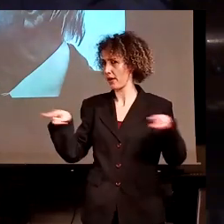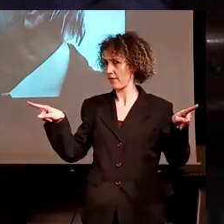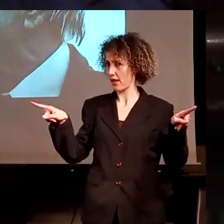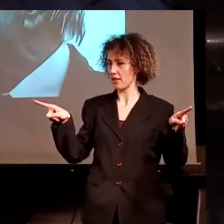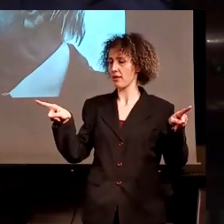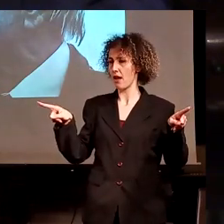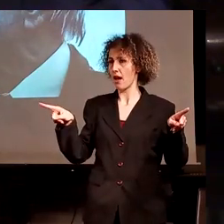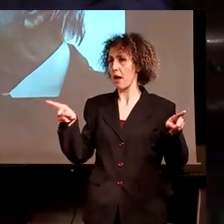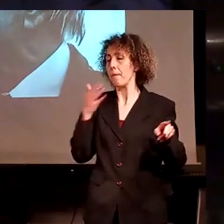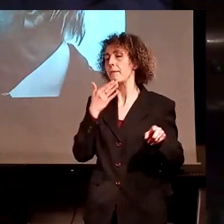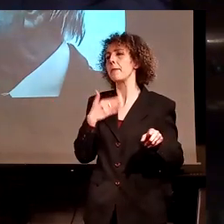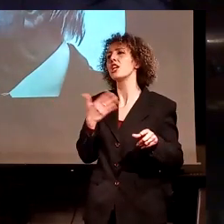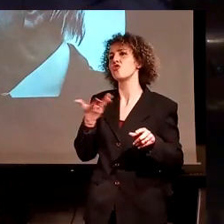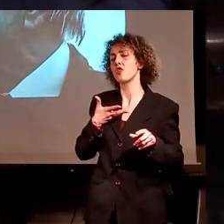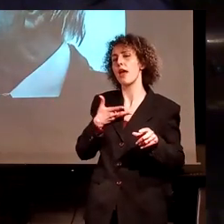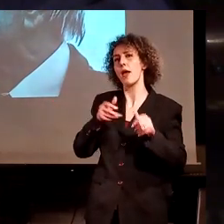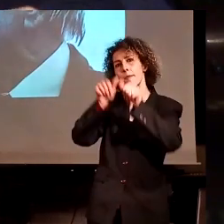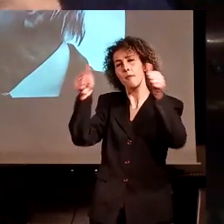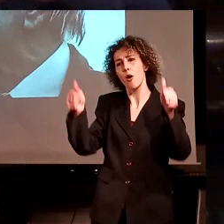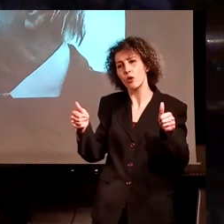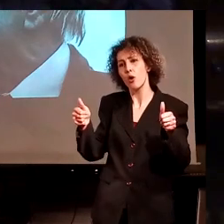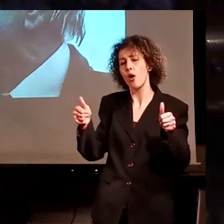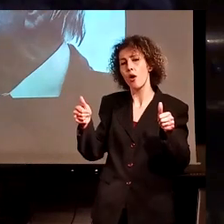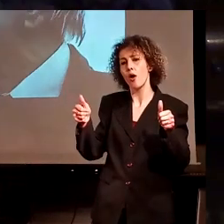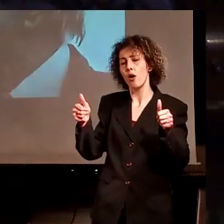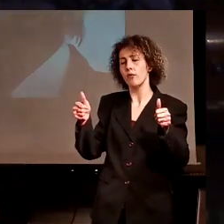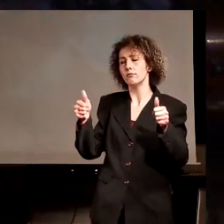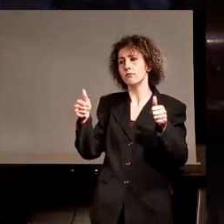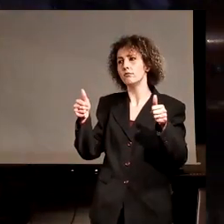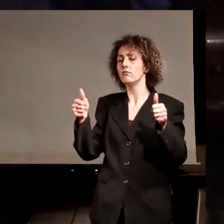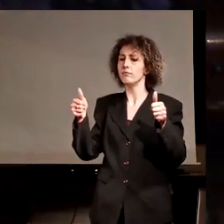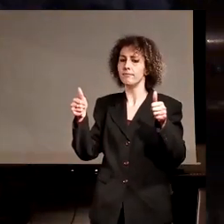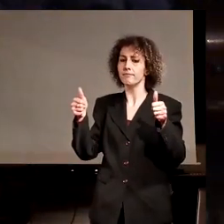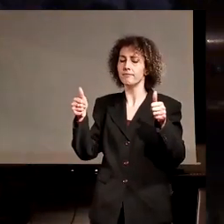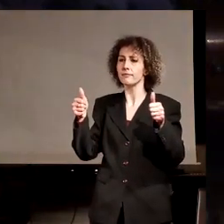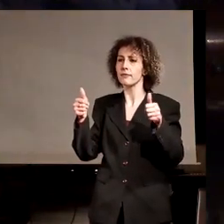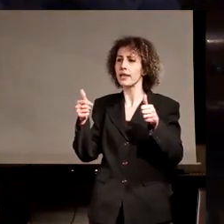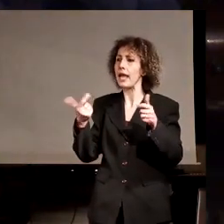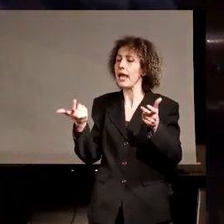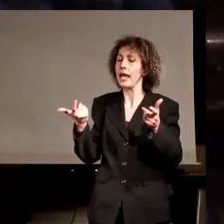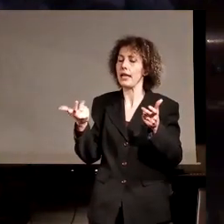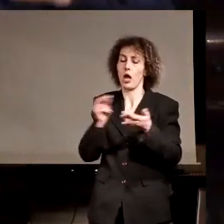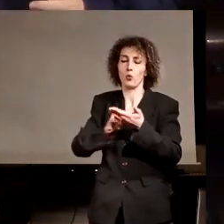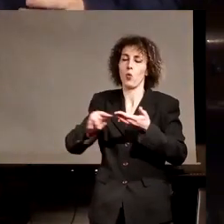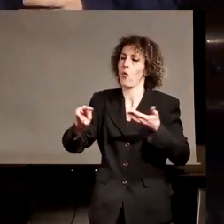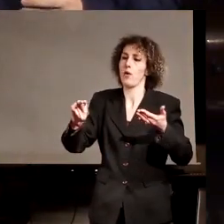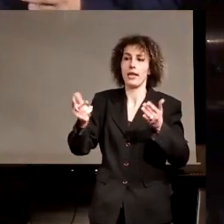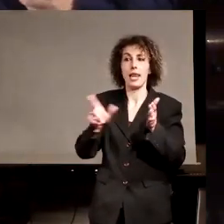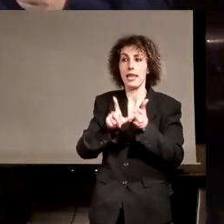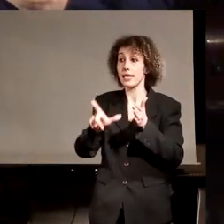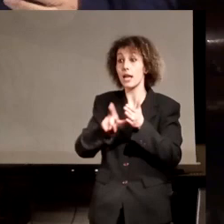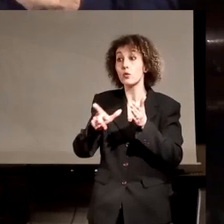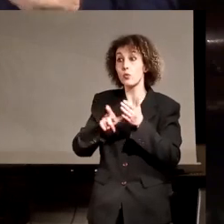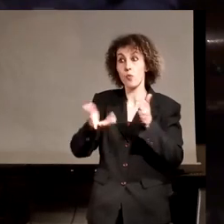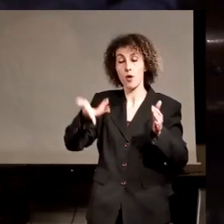secondo me c'è un modo infallibile per capire chi è i grandi della letteratura che i grandi dell'arte finiscono